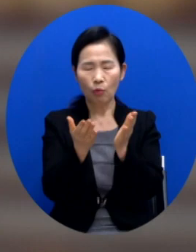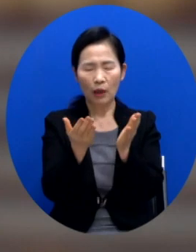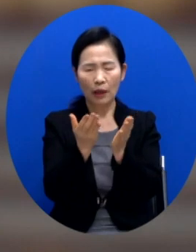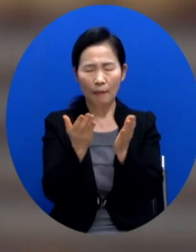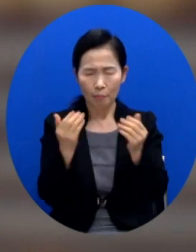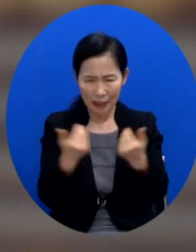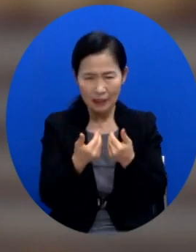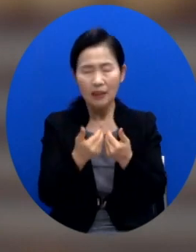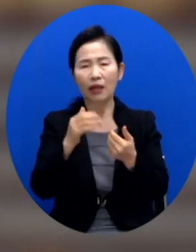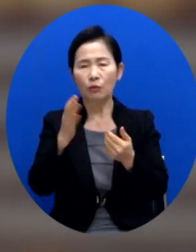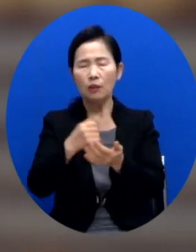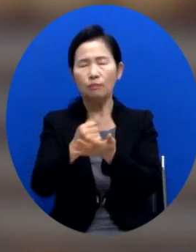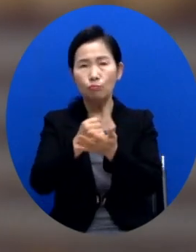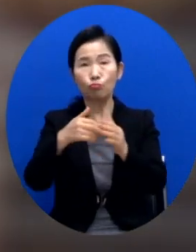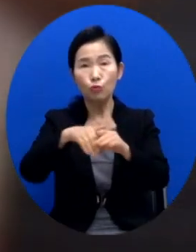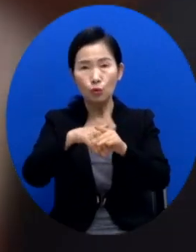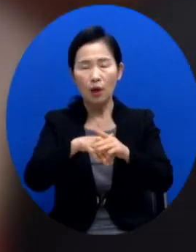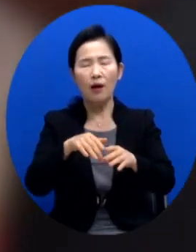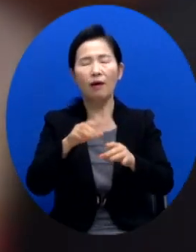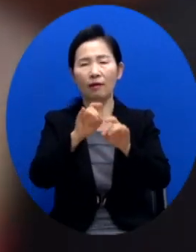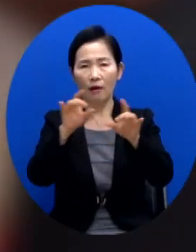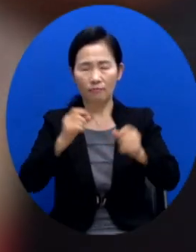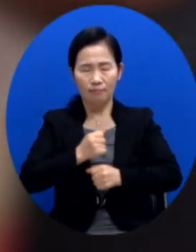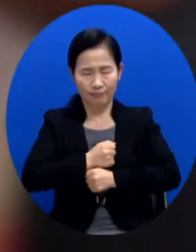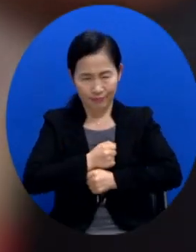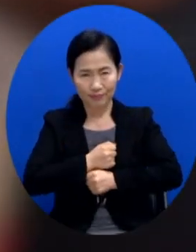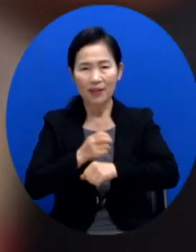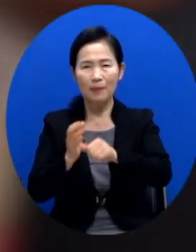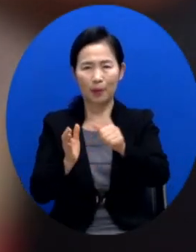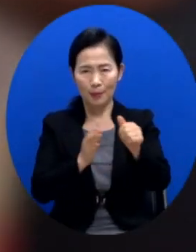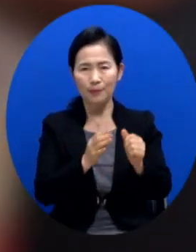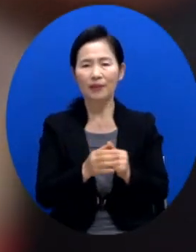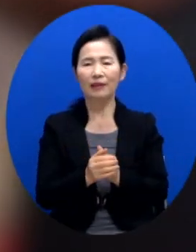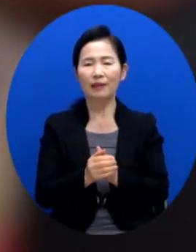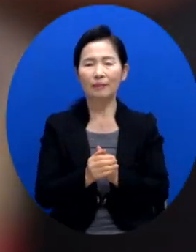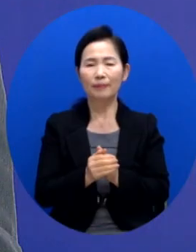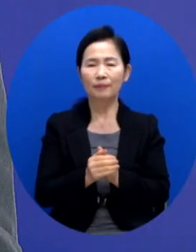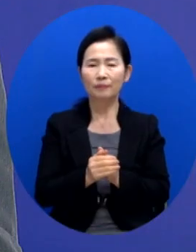필요해 보입니다. CTS 뉴스 장현수입니다.